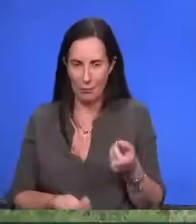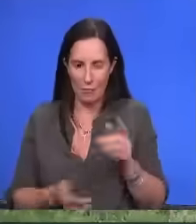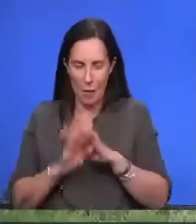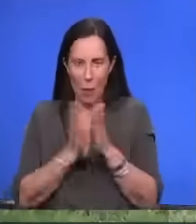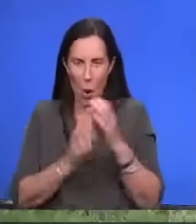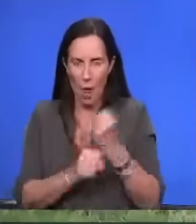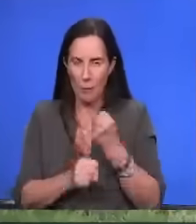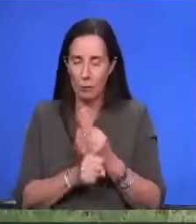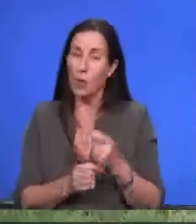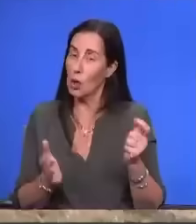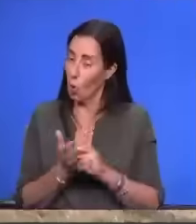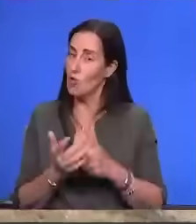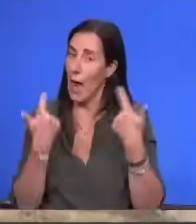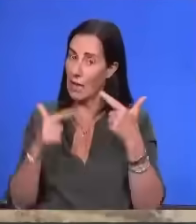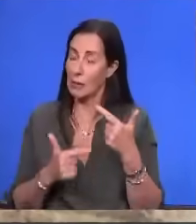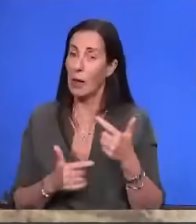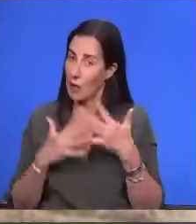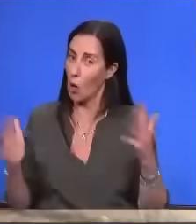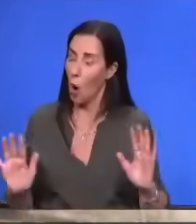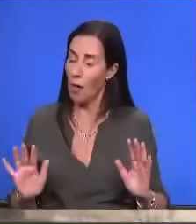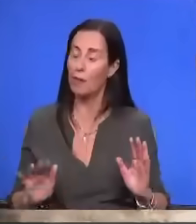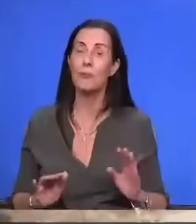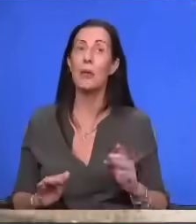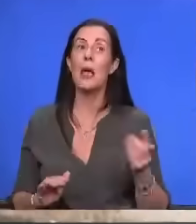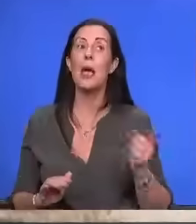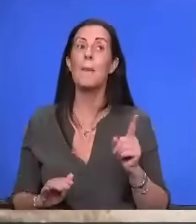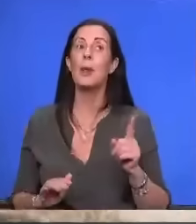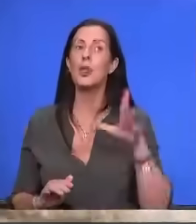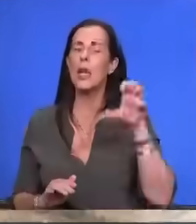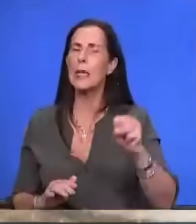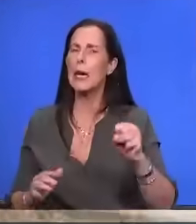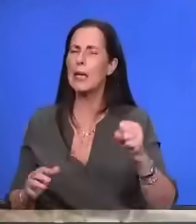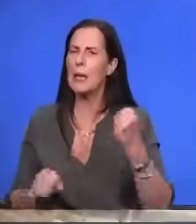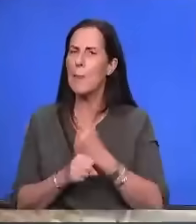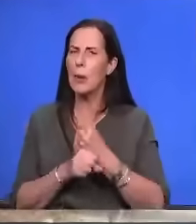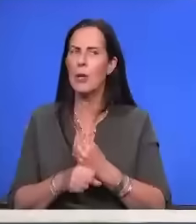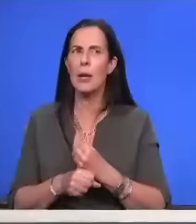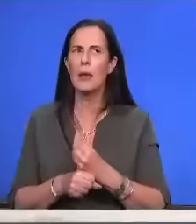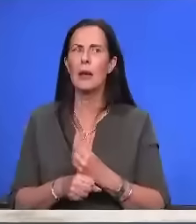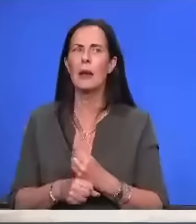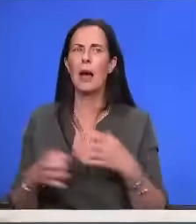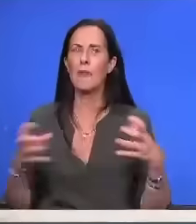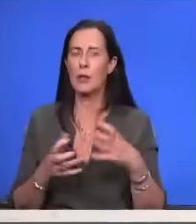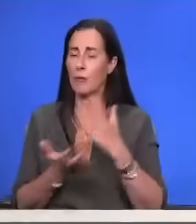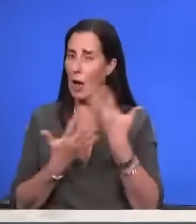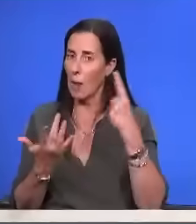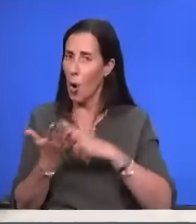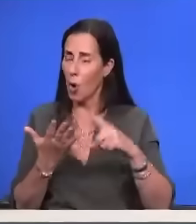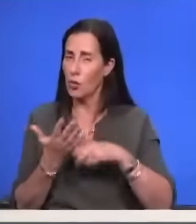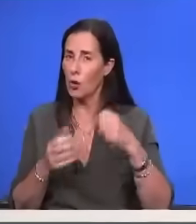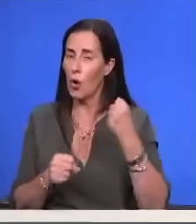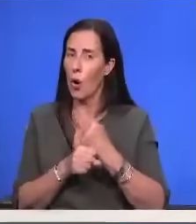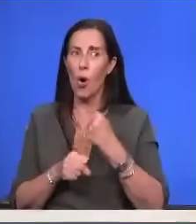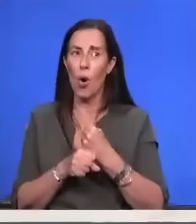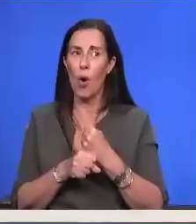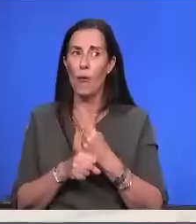בפעילות שלהם דורש הסבר ולא קטן. מי שיתר את הפעילות הם חברי קבוצת פייק ריפורטר. כבר כמה חודשים עובדיה ביחד עם